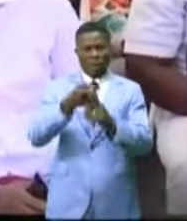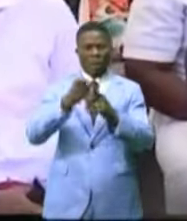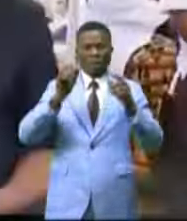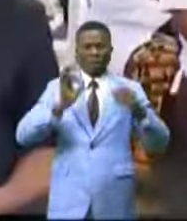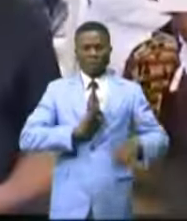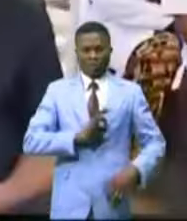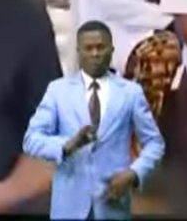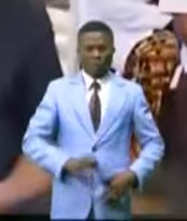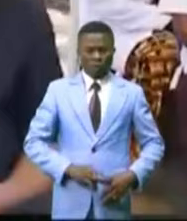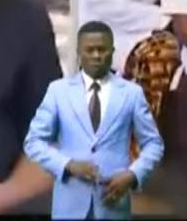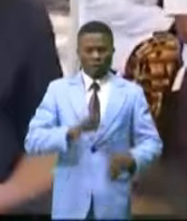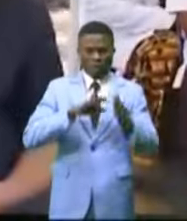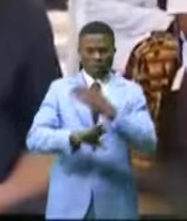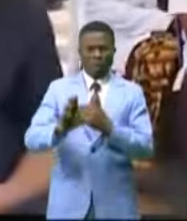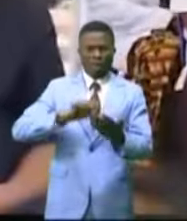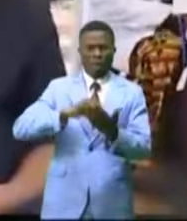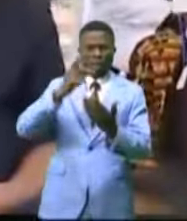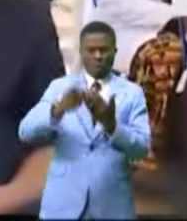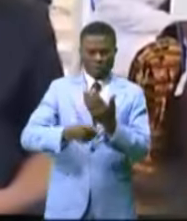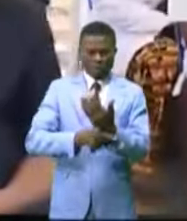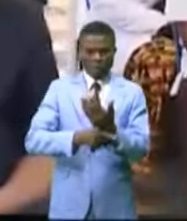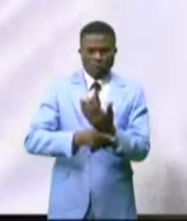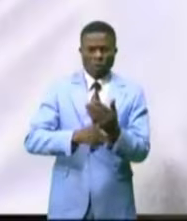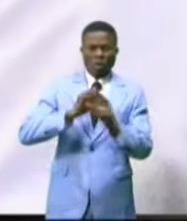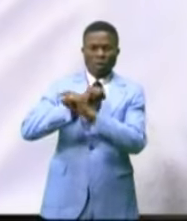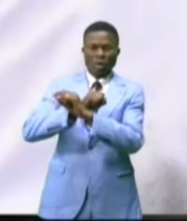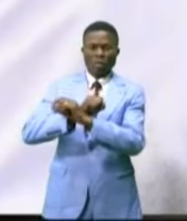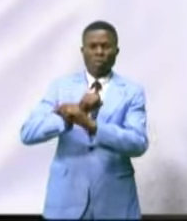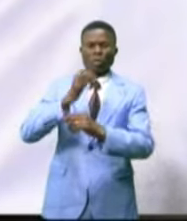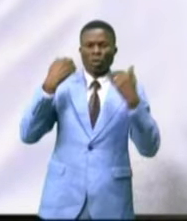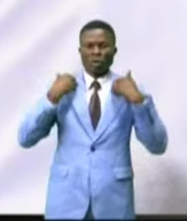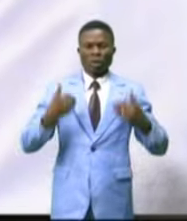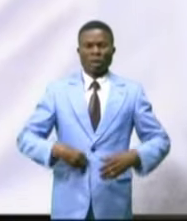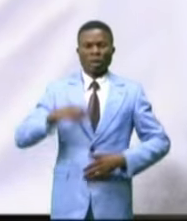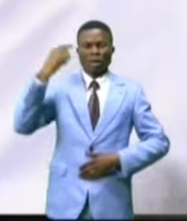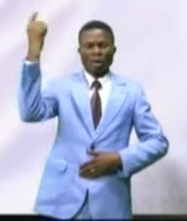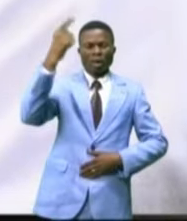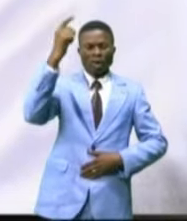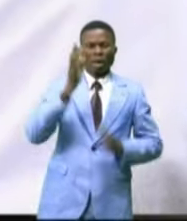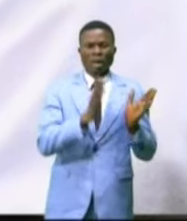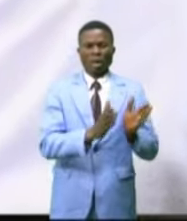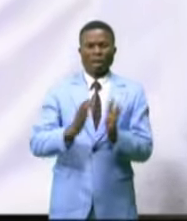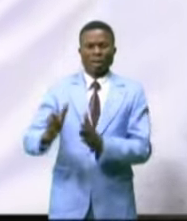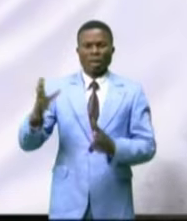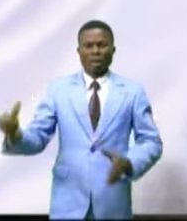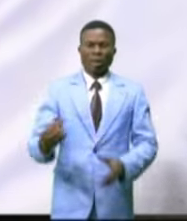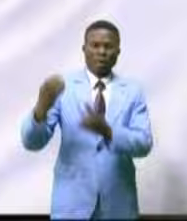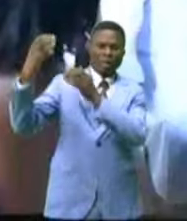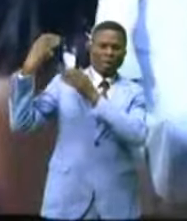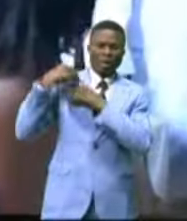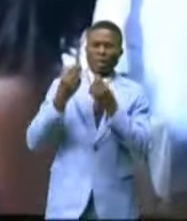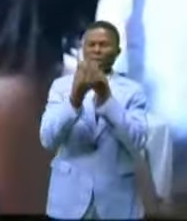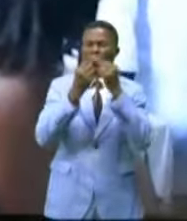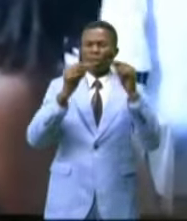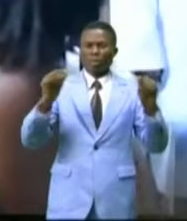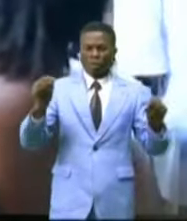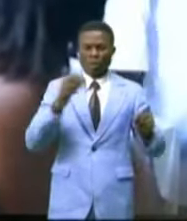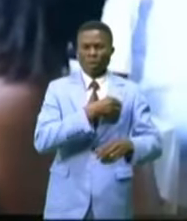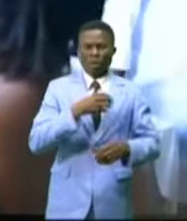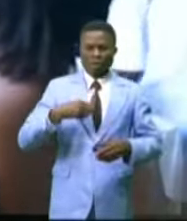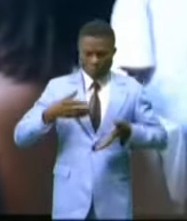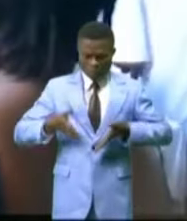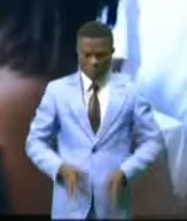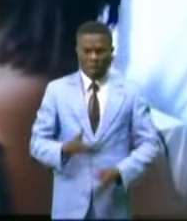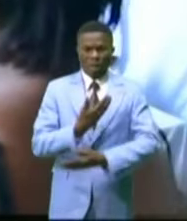s'inscrit dans la mise en œuvre de la couverture santé universelle qui prévoit la prise en charge gratuite des accouchés et des